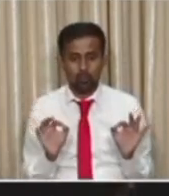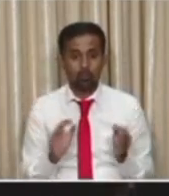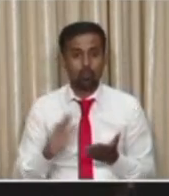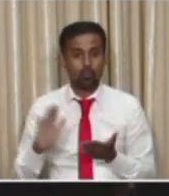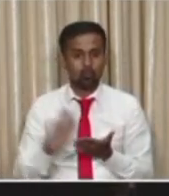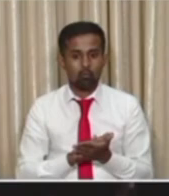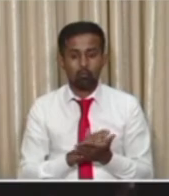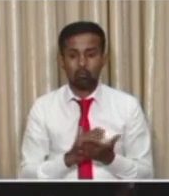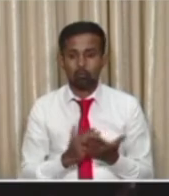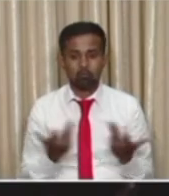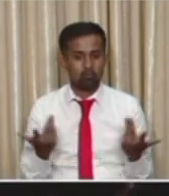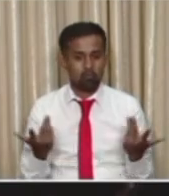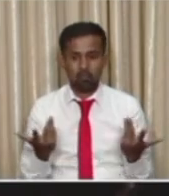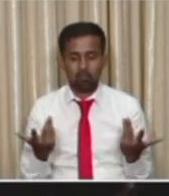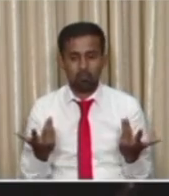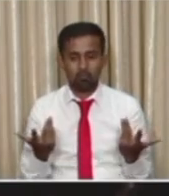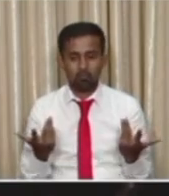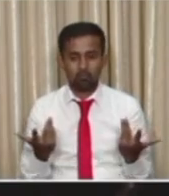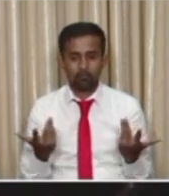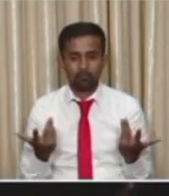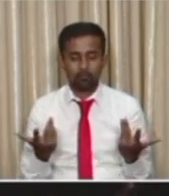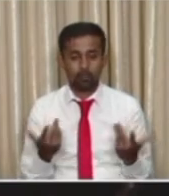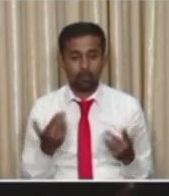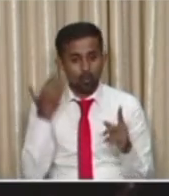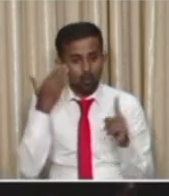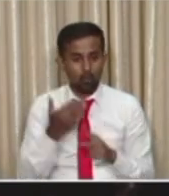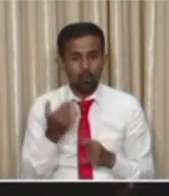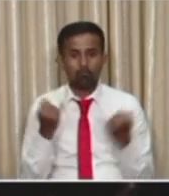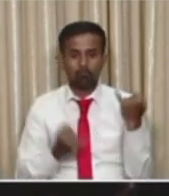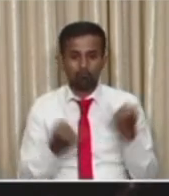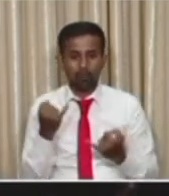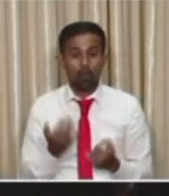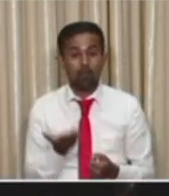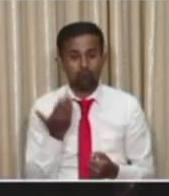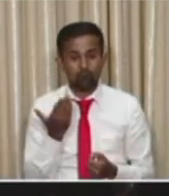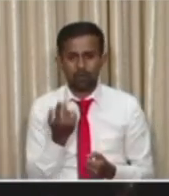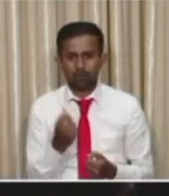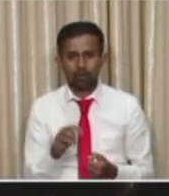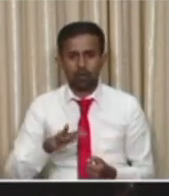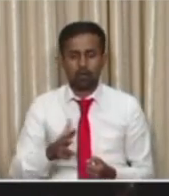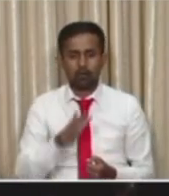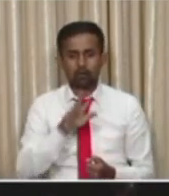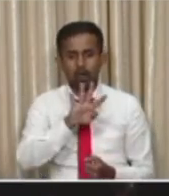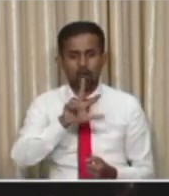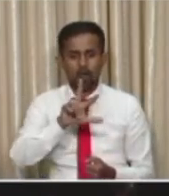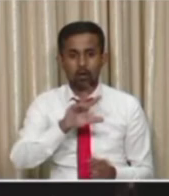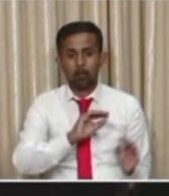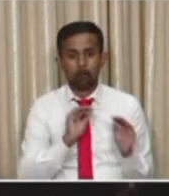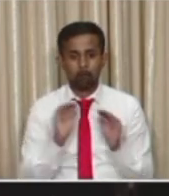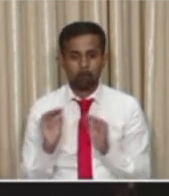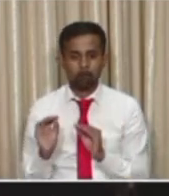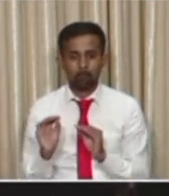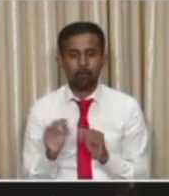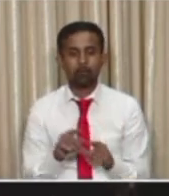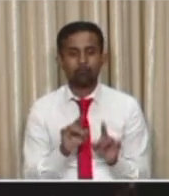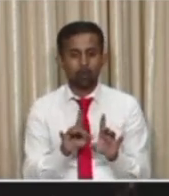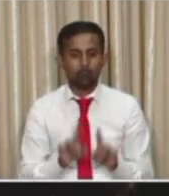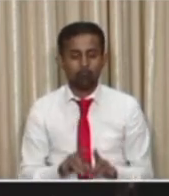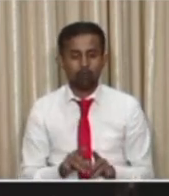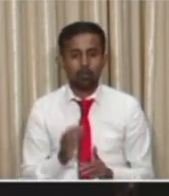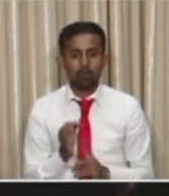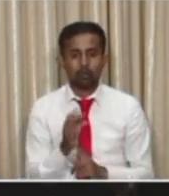சொல்ல வந்தது. 1948 சுதந்திரத்திலிருந்து எல்லோரும் சொல்லி வந்தோம். ஆனால் ஜனாதிபதி இந்த குறுகிய கிரைசிஸுக்கு பின்னர் தான்